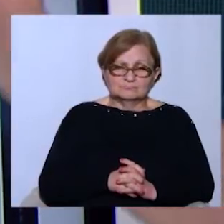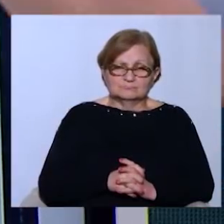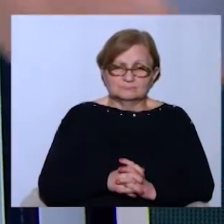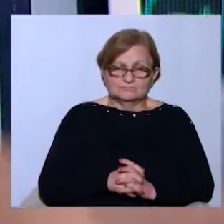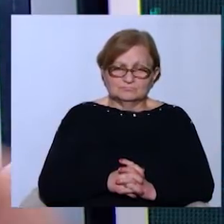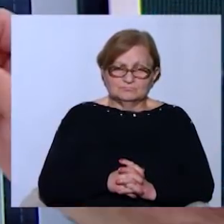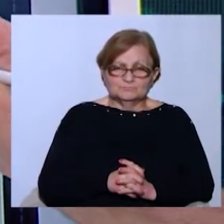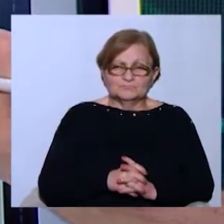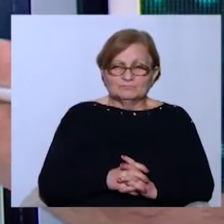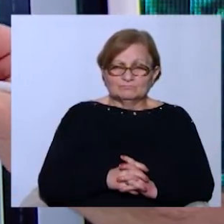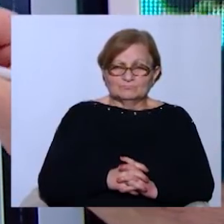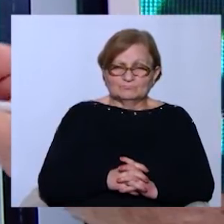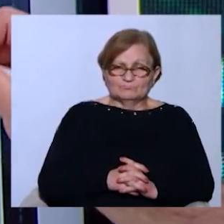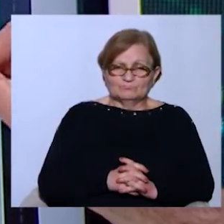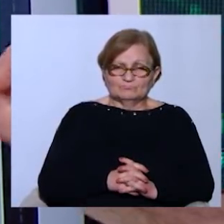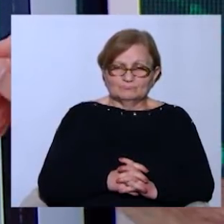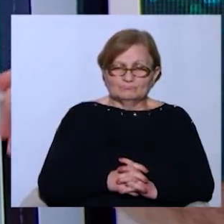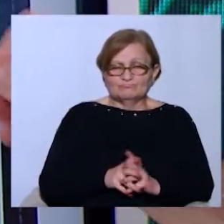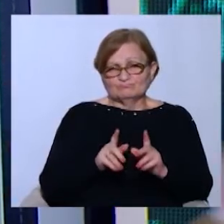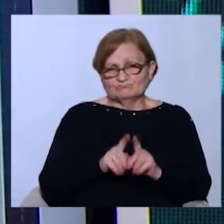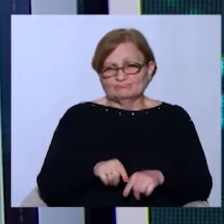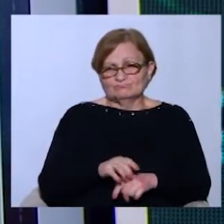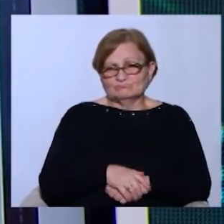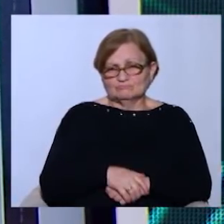აღებულია 7 ჯერ და აქაც გამოგვივა